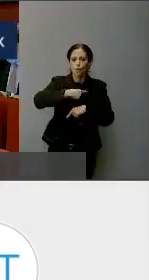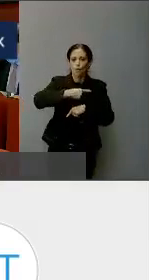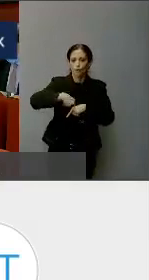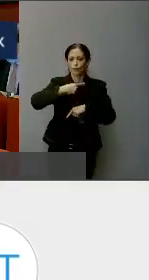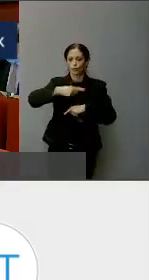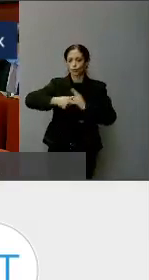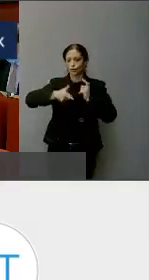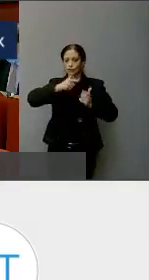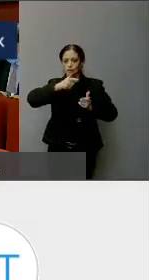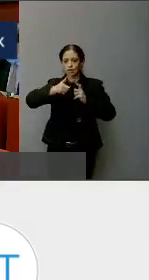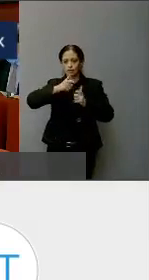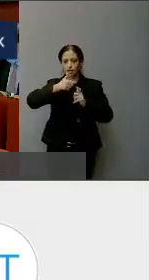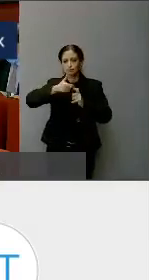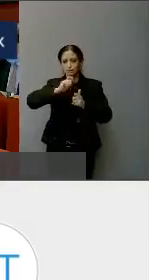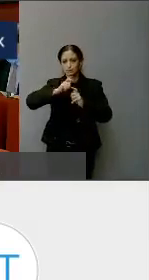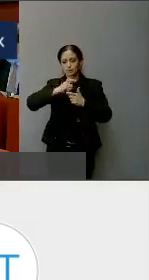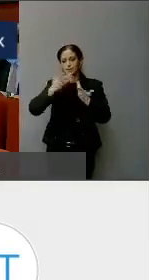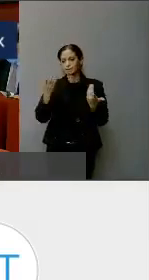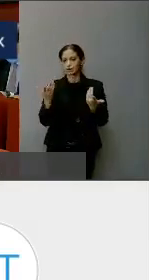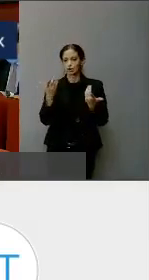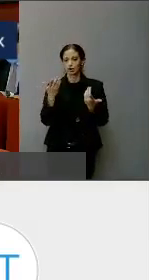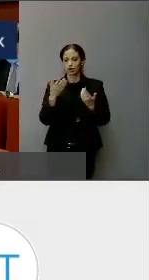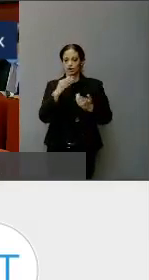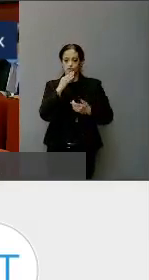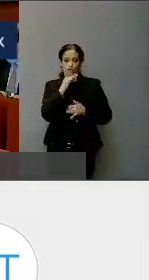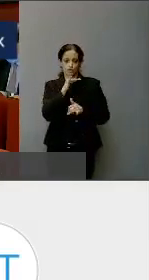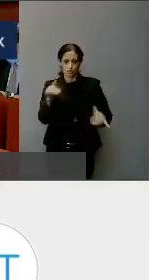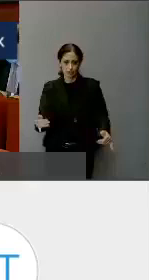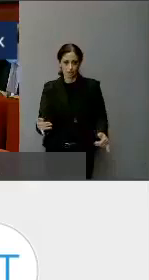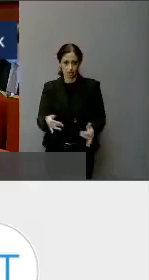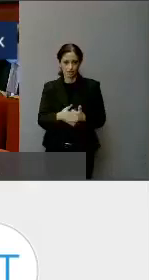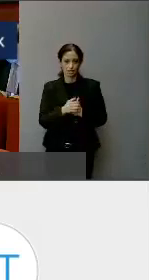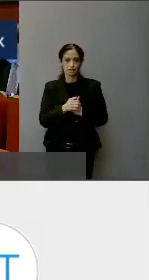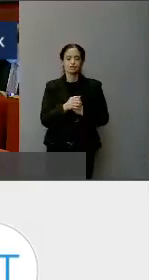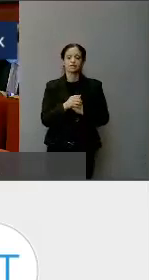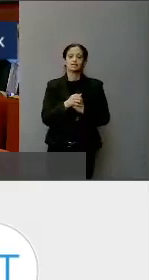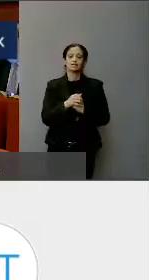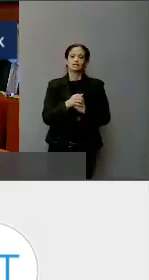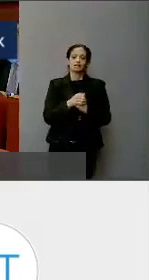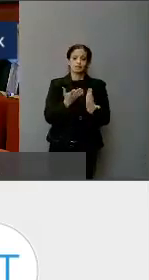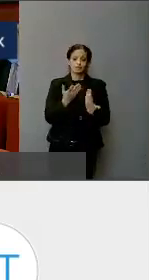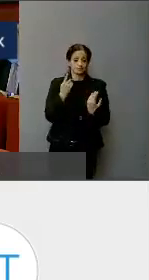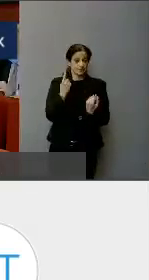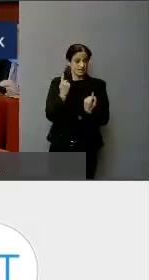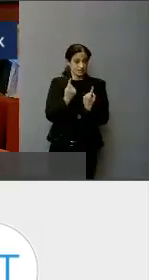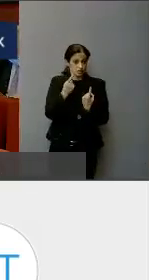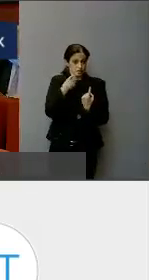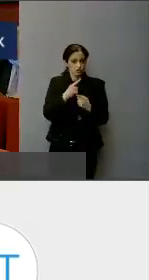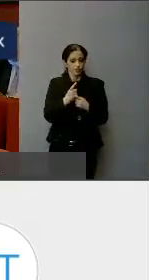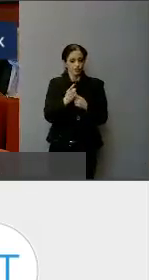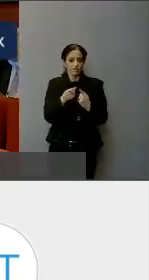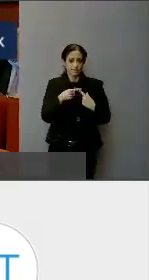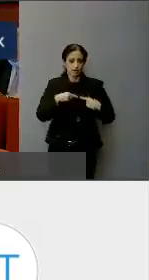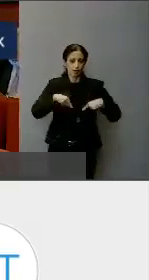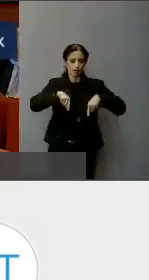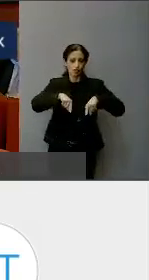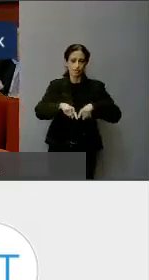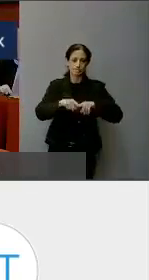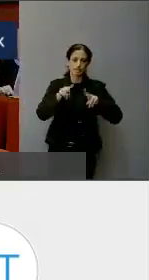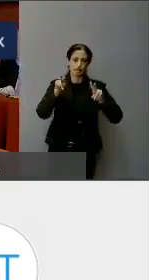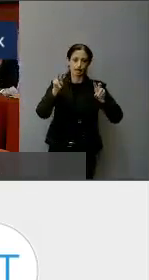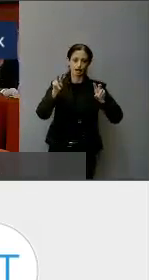in fondo quello di cui stiamo parlando oggi perché in questi casi bisognerebbe fare quei consigli monotematici che si facevano un tempo